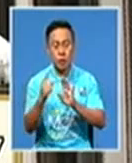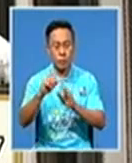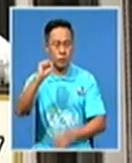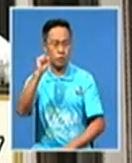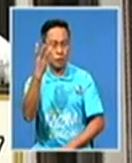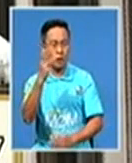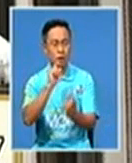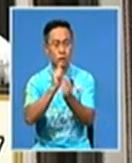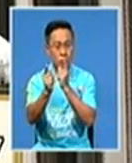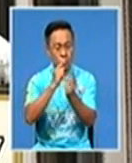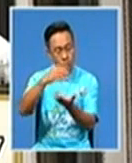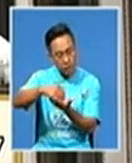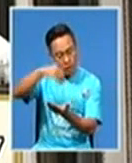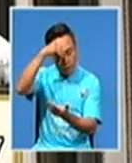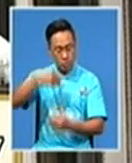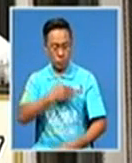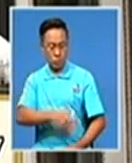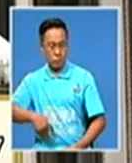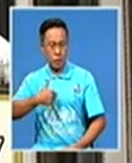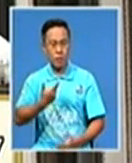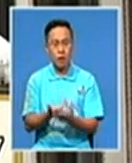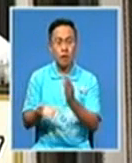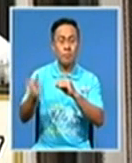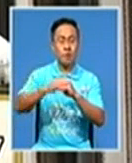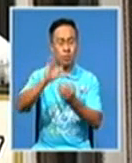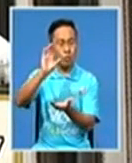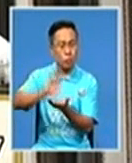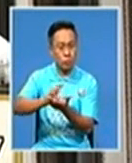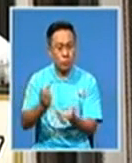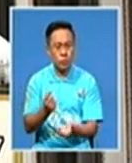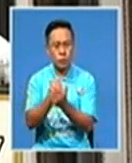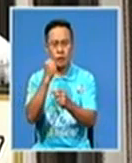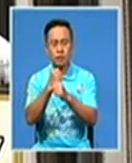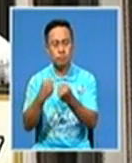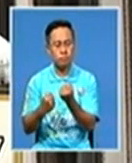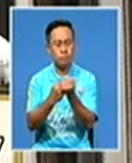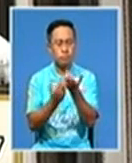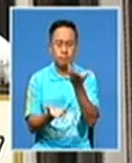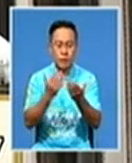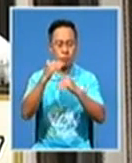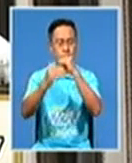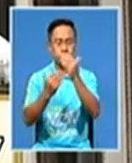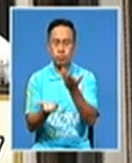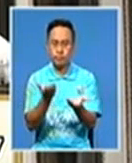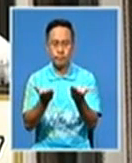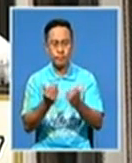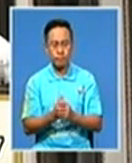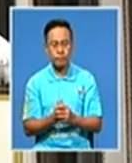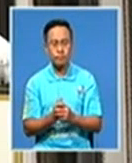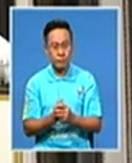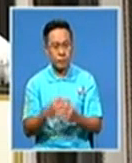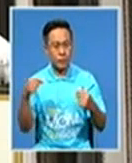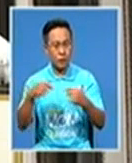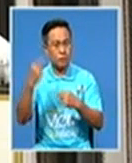นสวัสดิการสังคมการศึกษาสาธารณสุขหรือเพิ่มกองทุนเพื่อจะไปดำเนินการต่อให้มันเจริญเติบโตมากยิ่งขึ้นนะครับก็นับว่